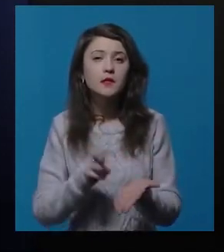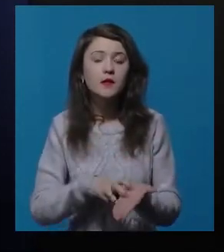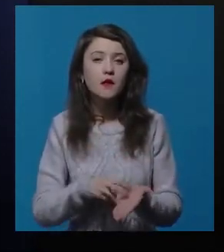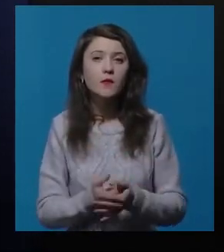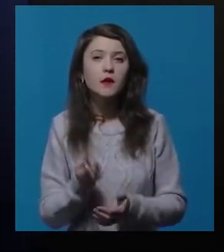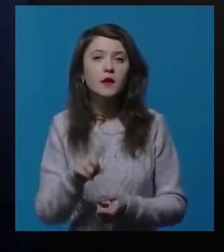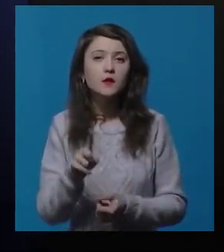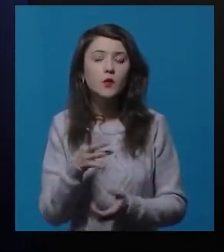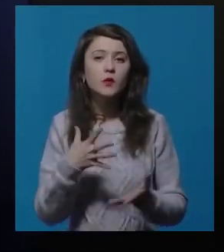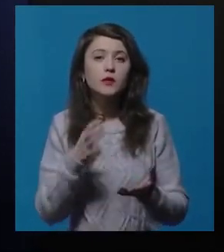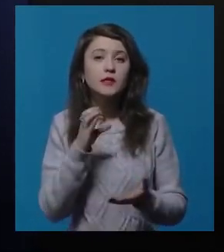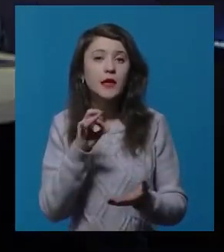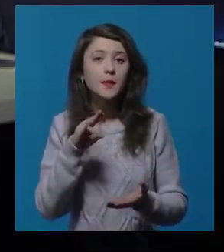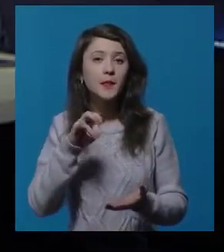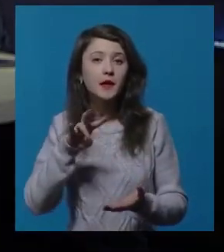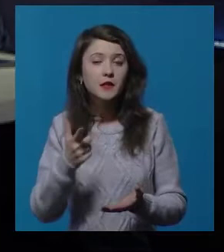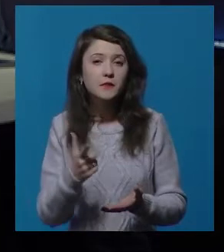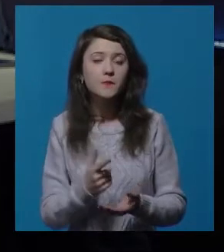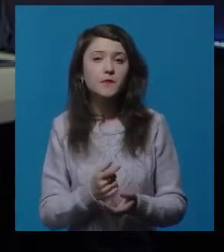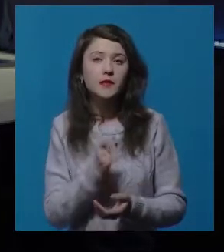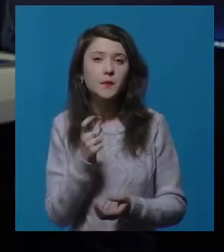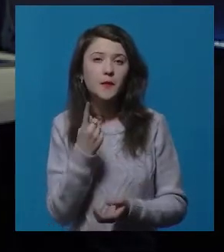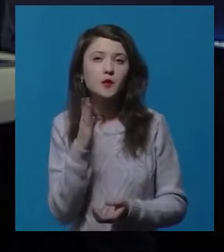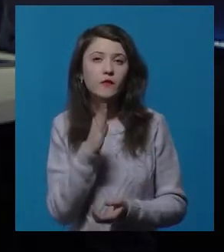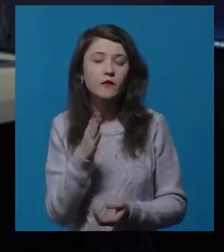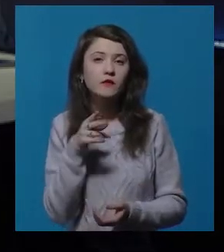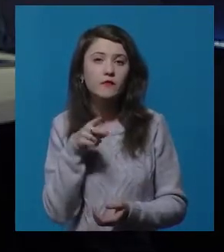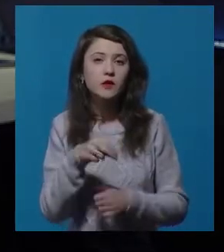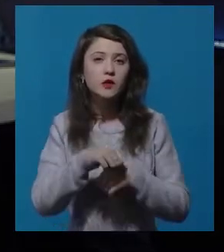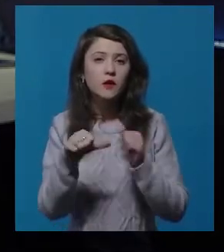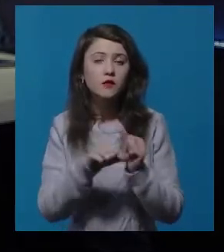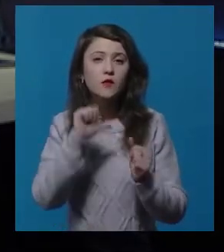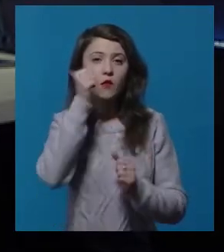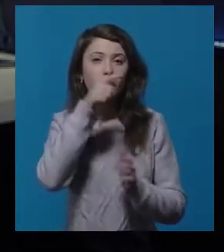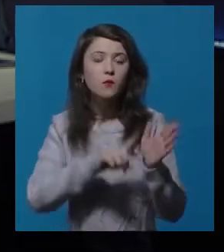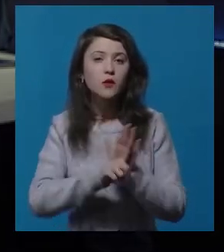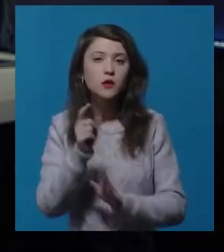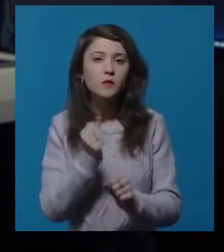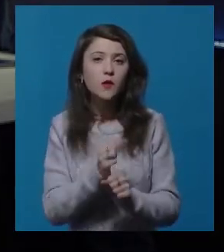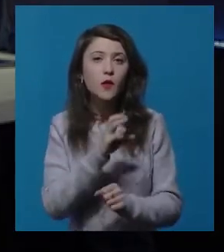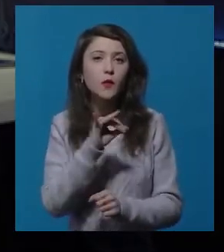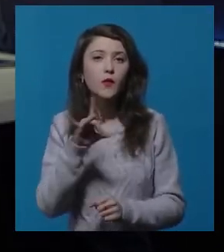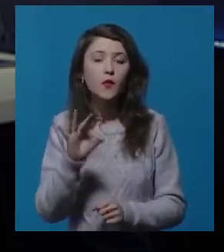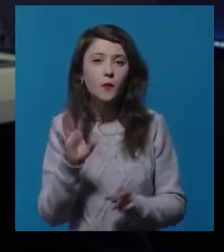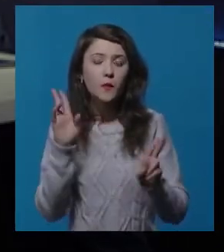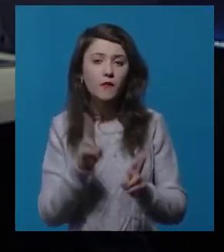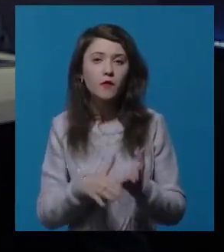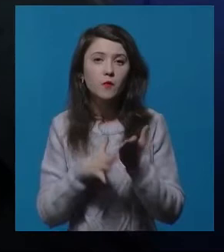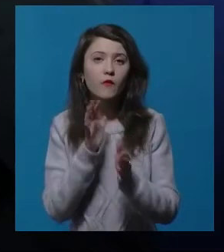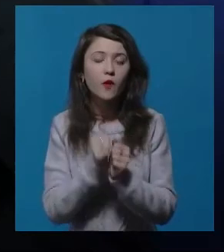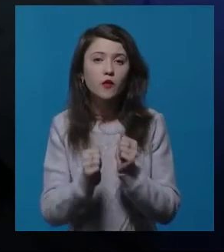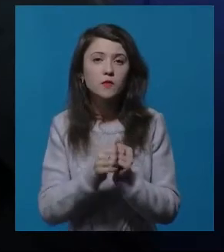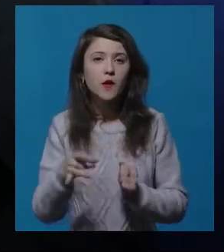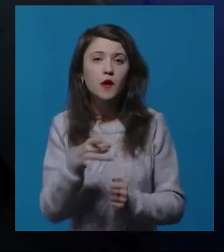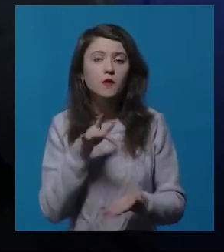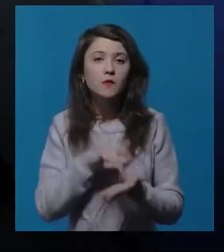що у серпні, ну, з 1 вересня 2016 року почали функціонувати бюро правової допомоги в кожному районному центрі.